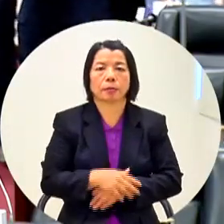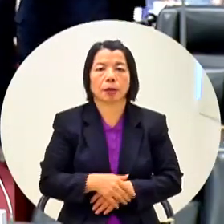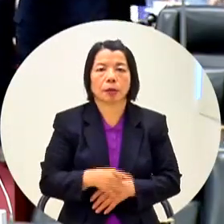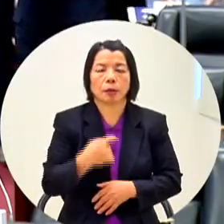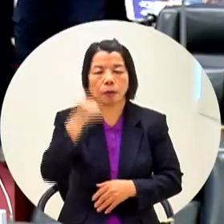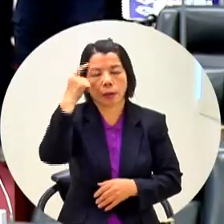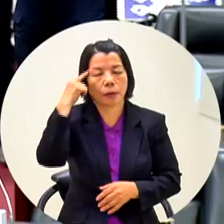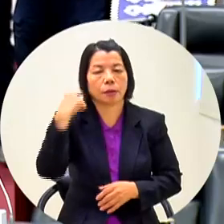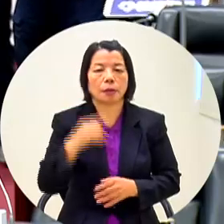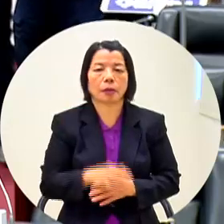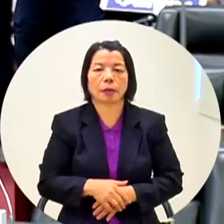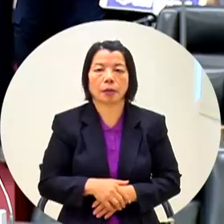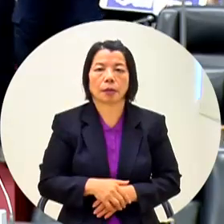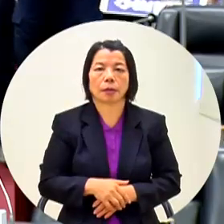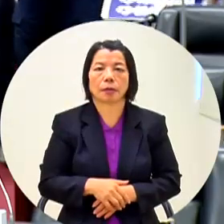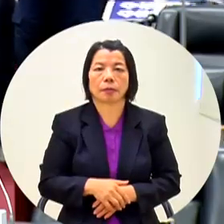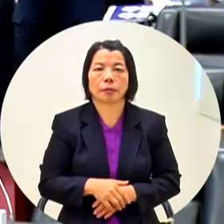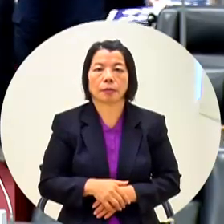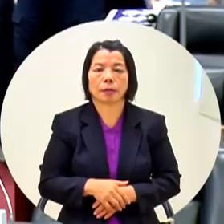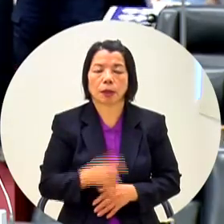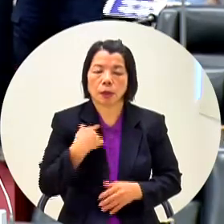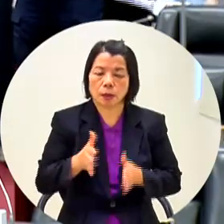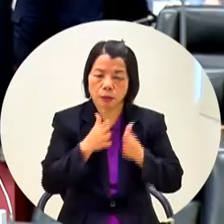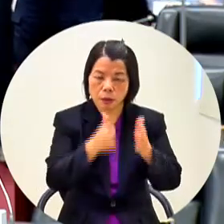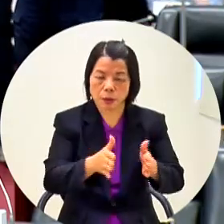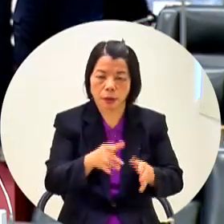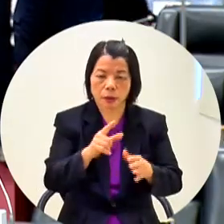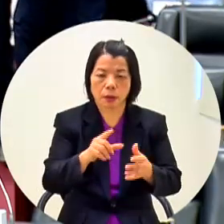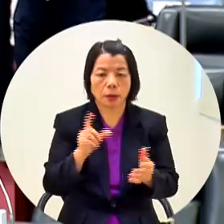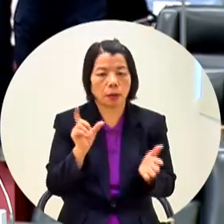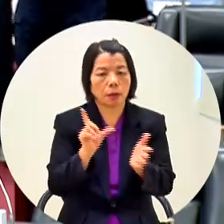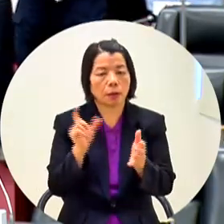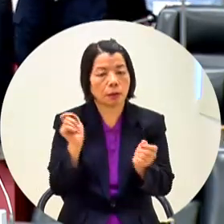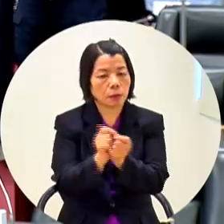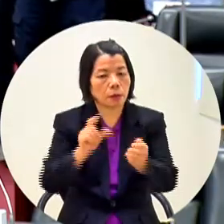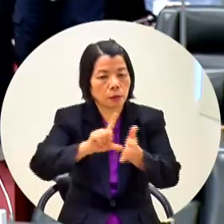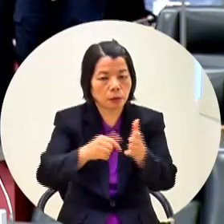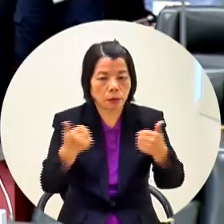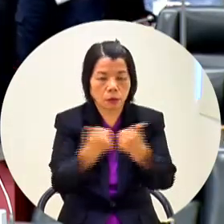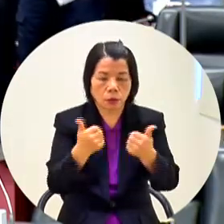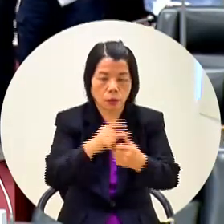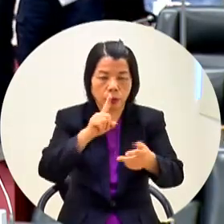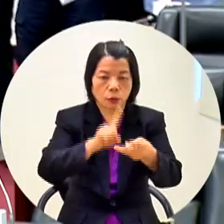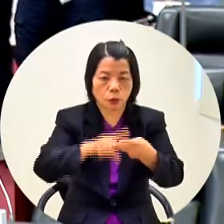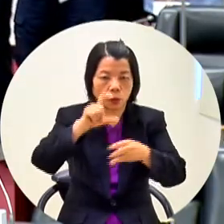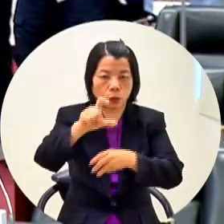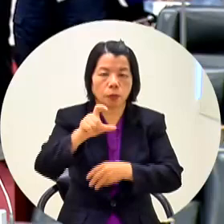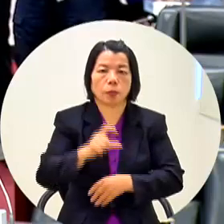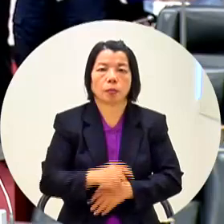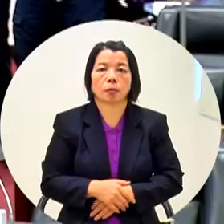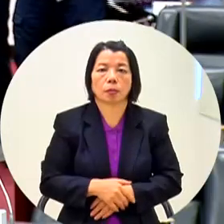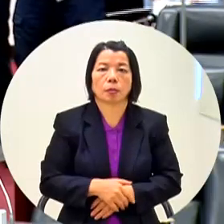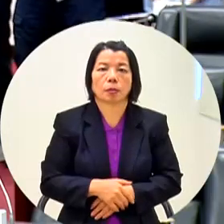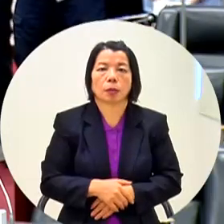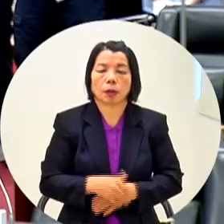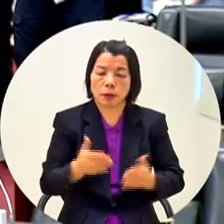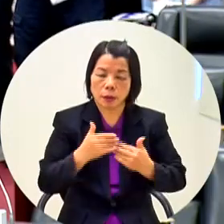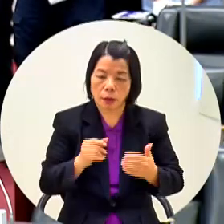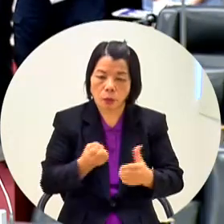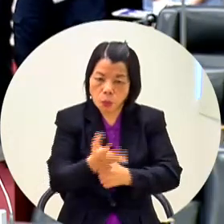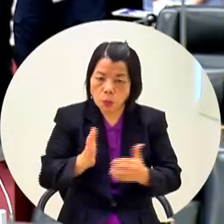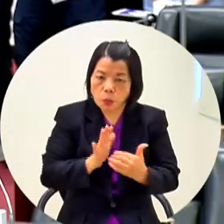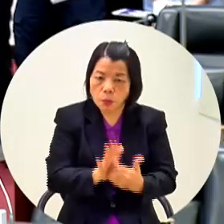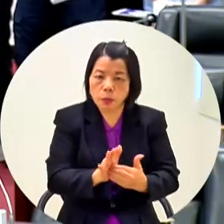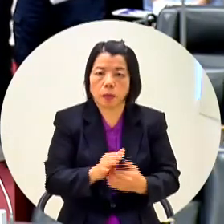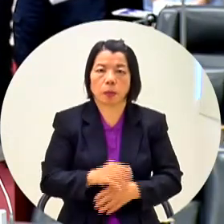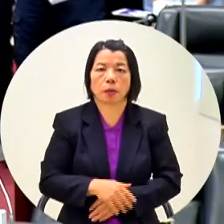非常的遗憾啊。我想针对这次的临时会的主题啊，我们是要防疫，还